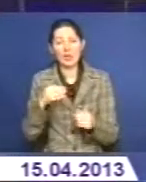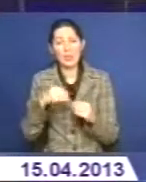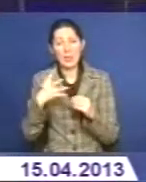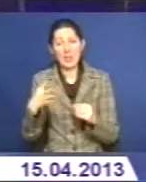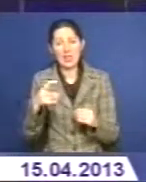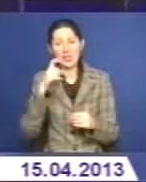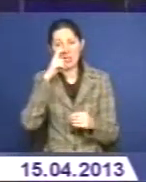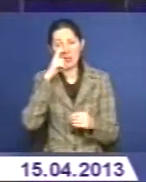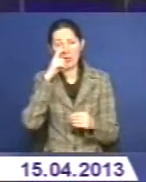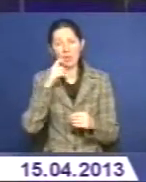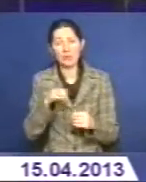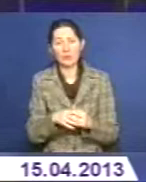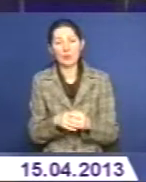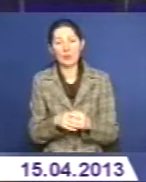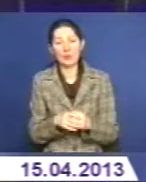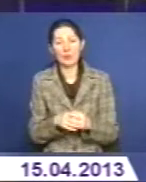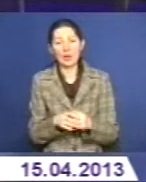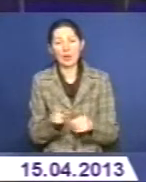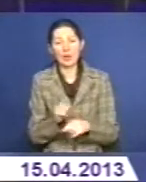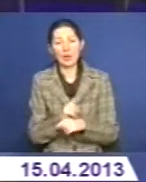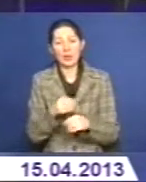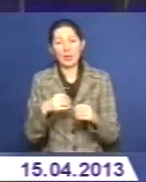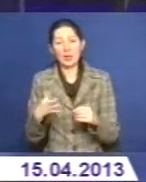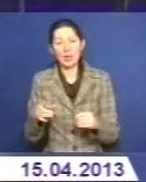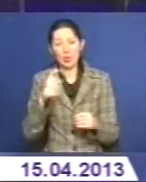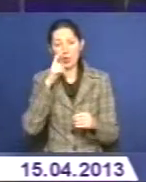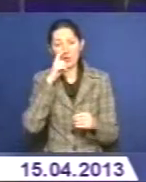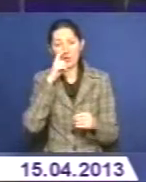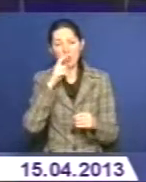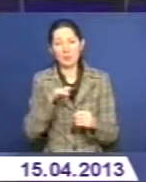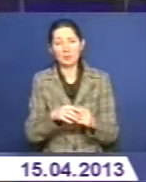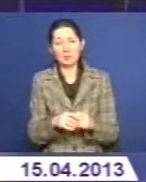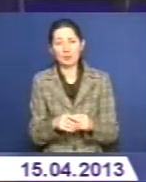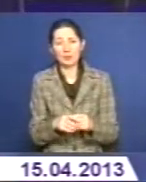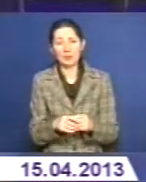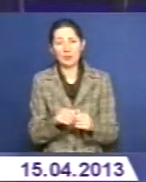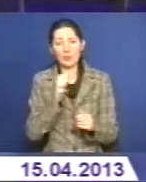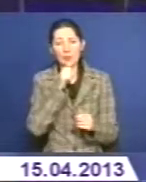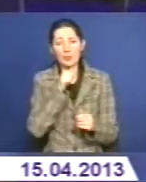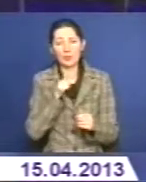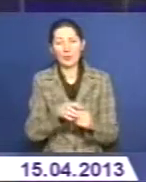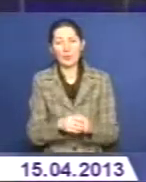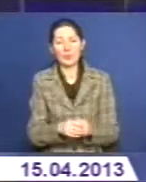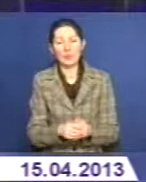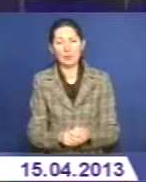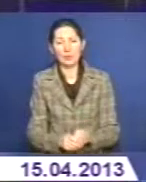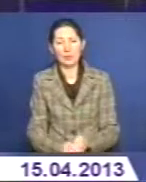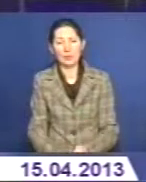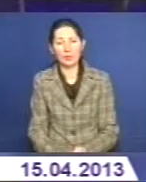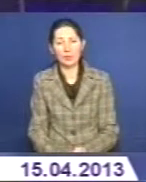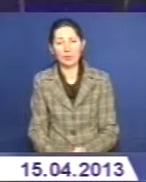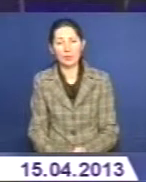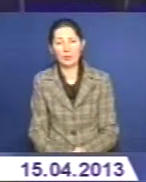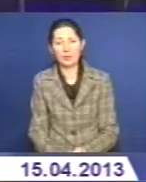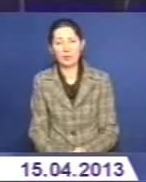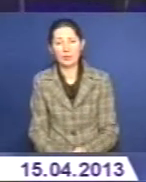Дата особлива для Тернополя. 15 квітня 1944 року місто звільнили від німецько-фашистських загарбників. Та